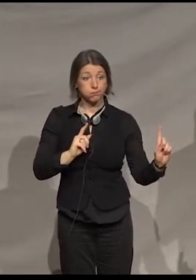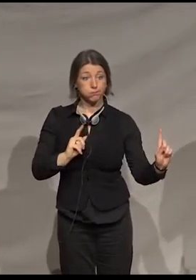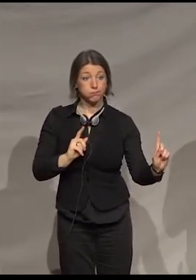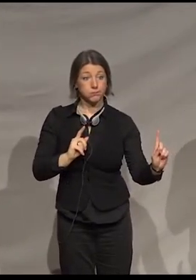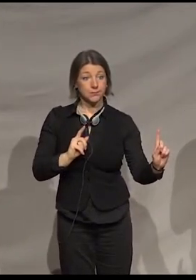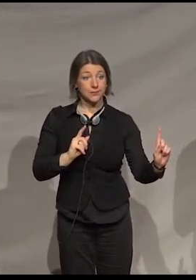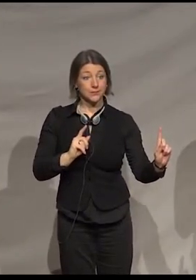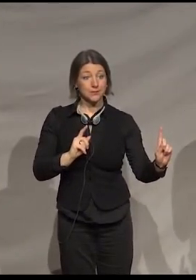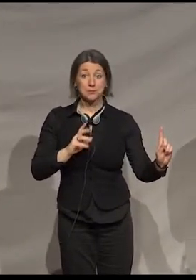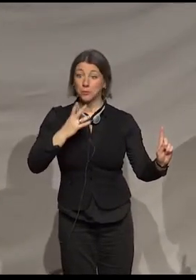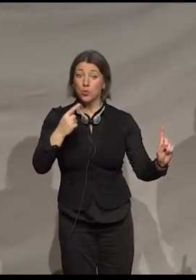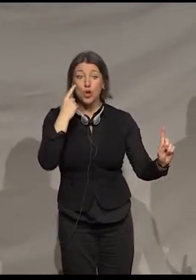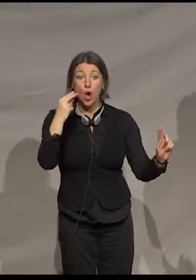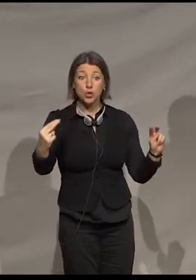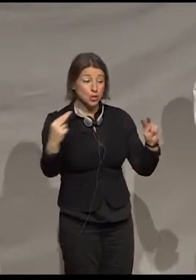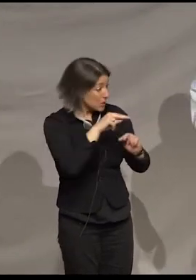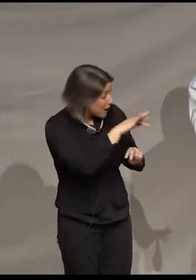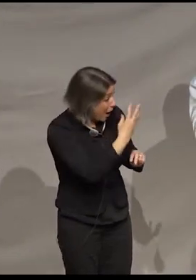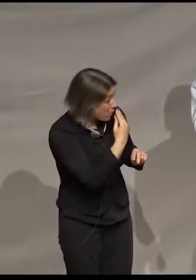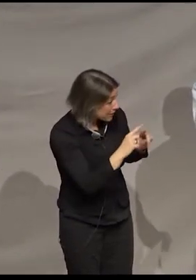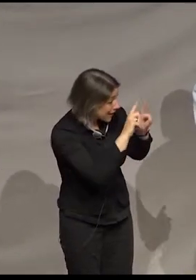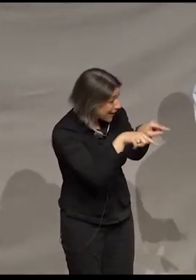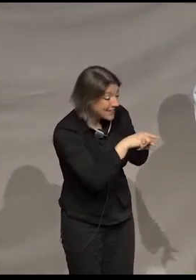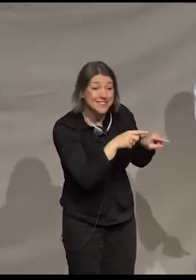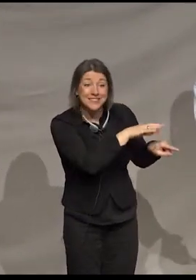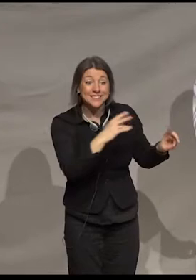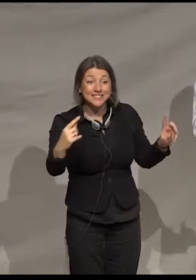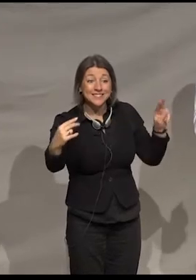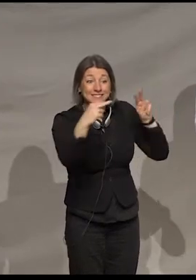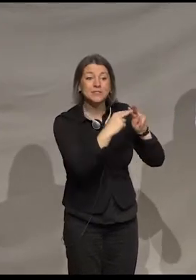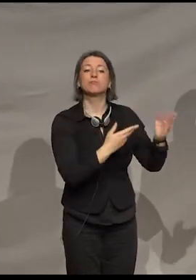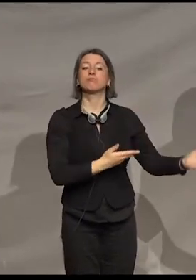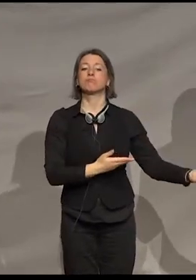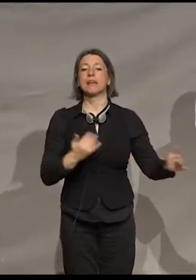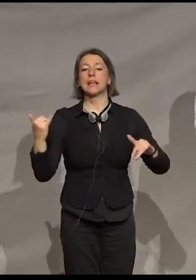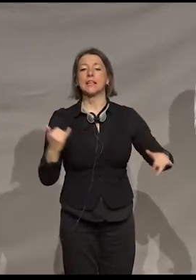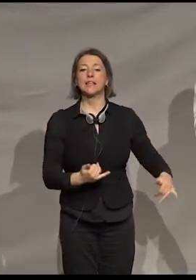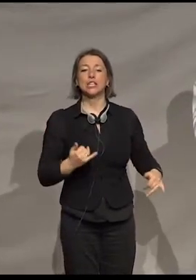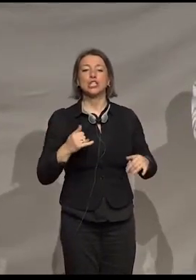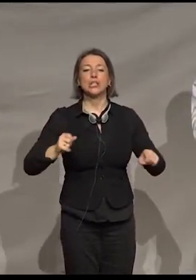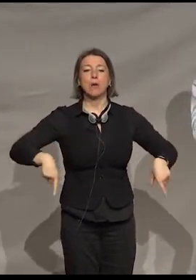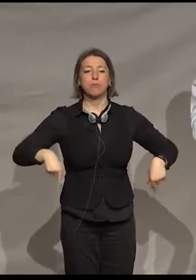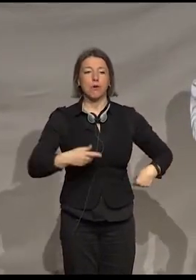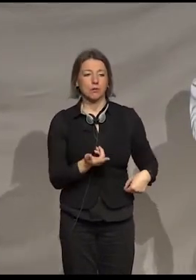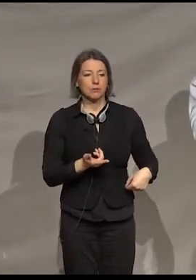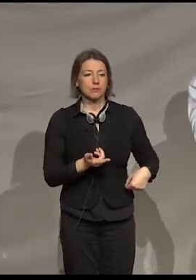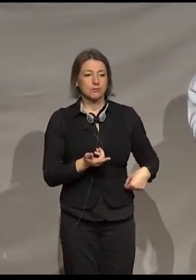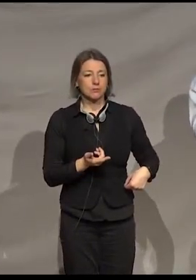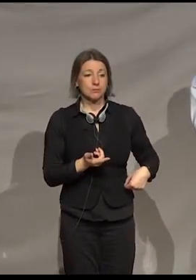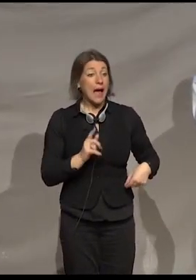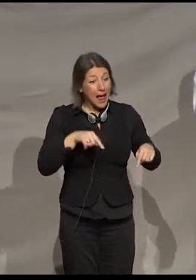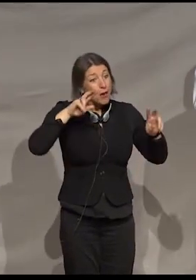Můžete se s ním teda pobavit z očí do očí. Představme se, to je Jiří Jambor na dálku skrze asistenčního